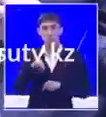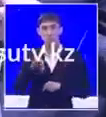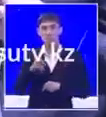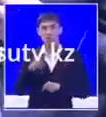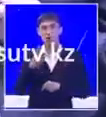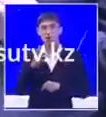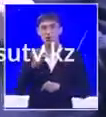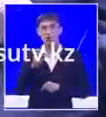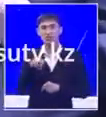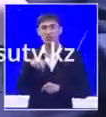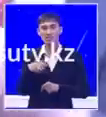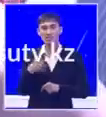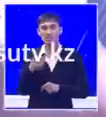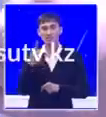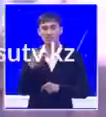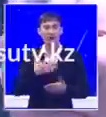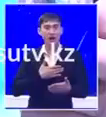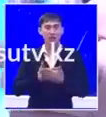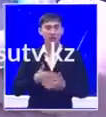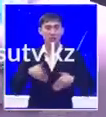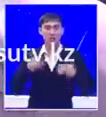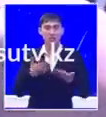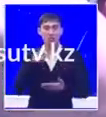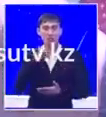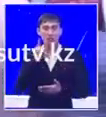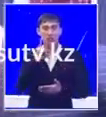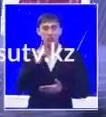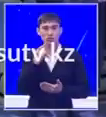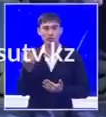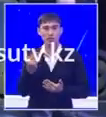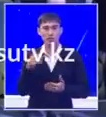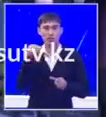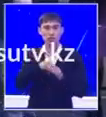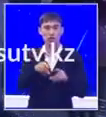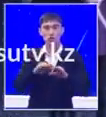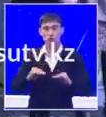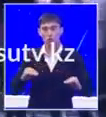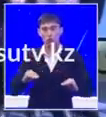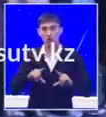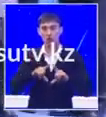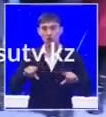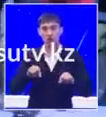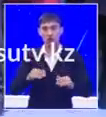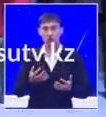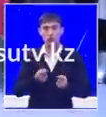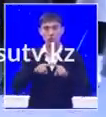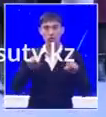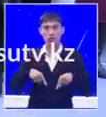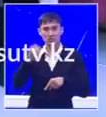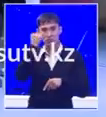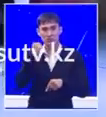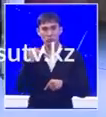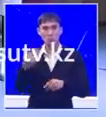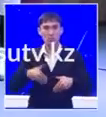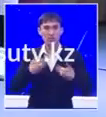2021 а самые активные представители молодежного крыла включая школьников получили благодарственные письма от